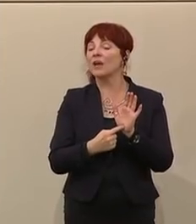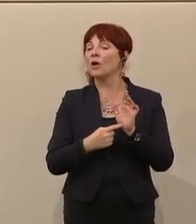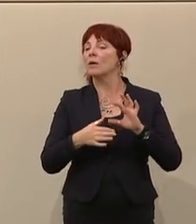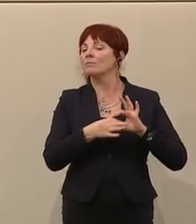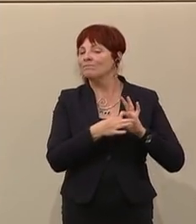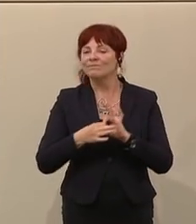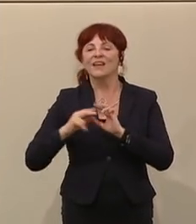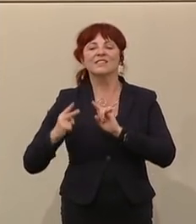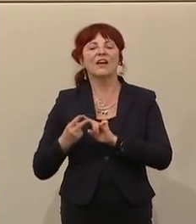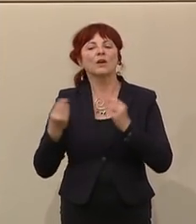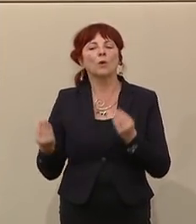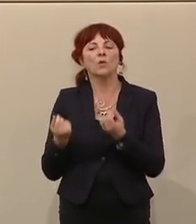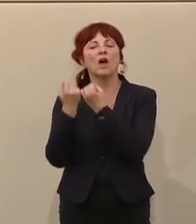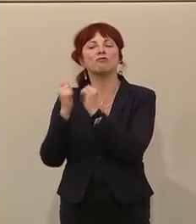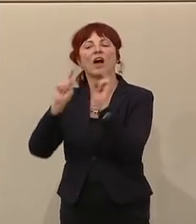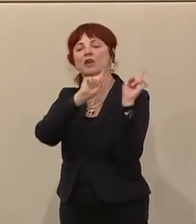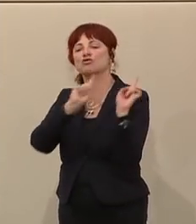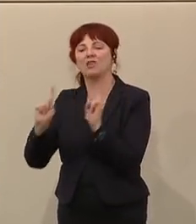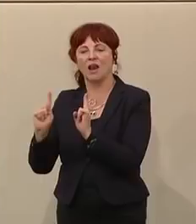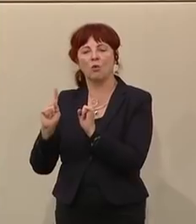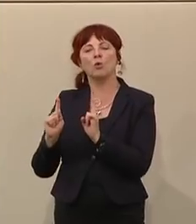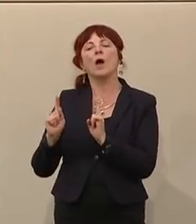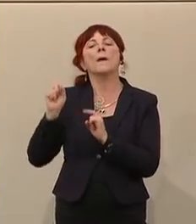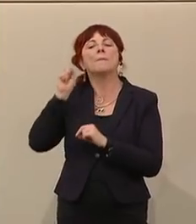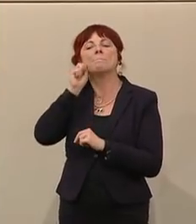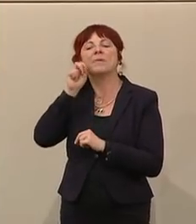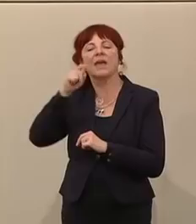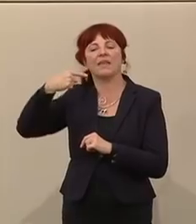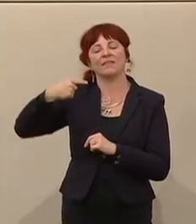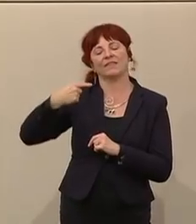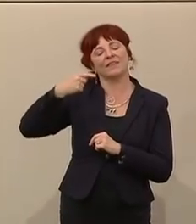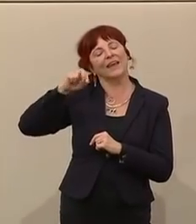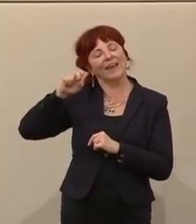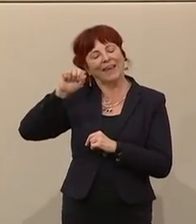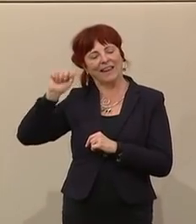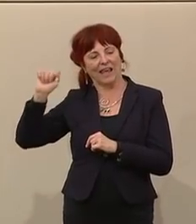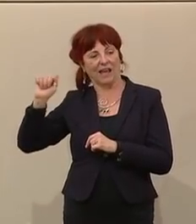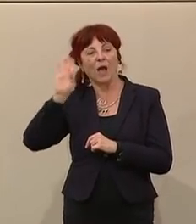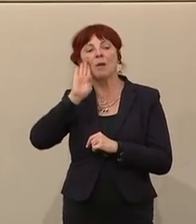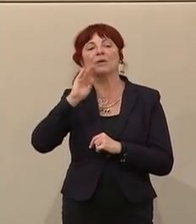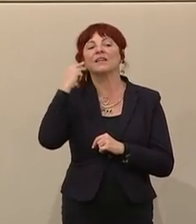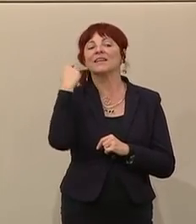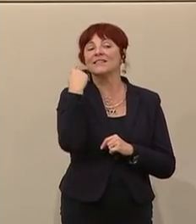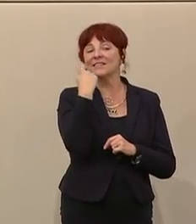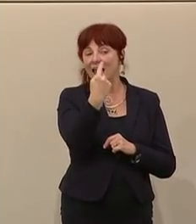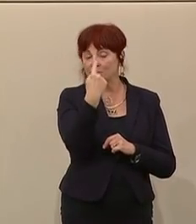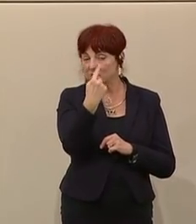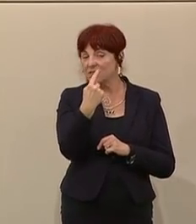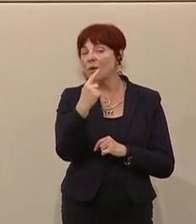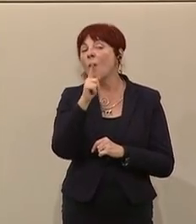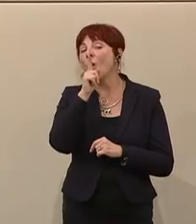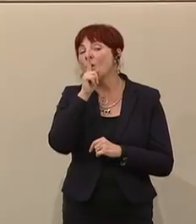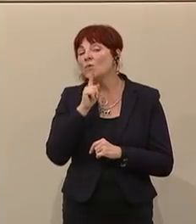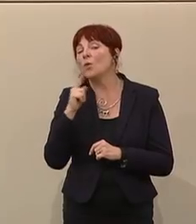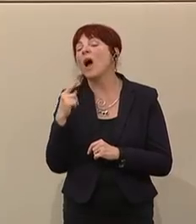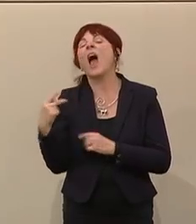Griedling. Herr Minister, ich würde Ihnen sehr anraten, auch wenn Sie nur kantfill sind, einmal bitte ins Gesetz zu schauen. Sie haben